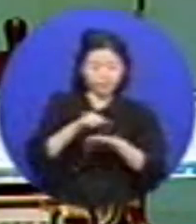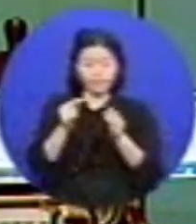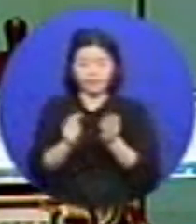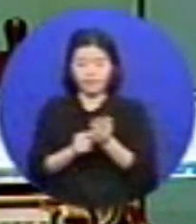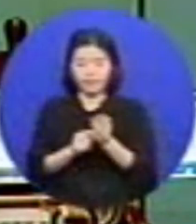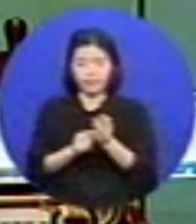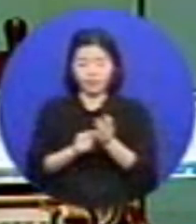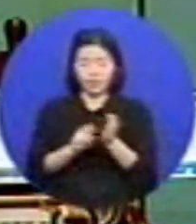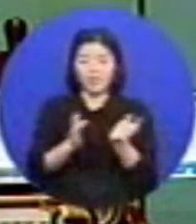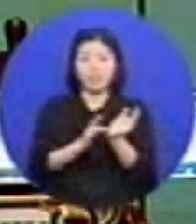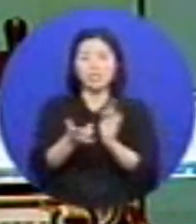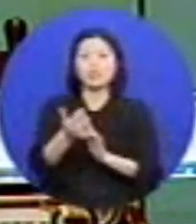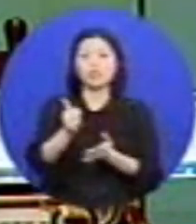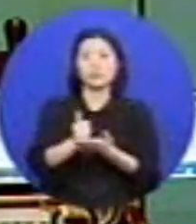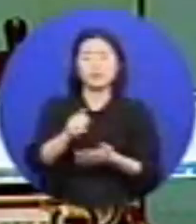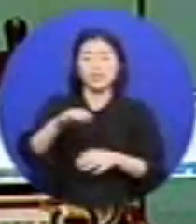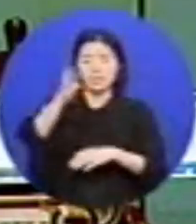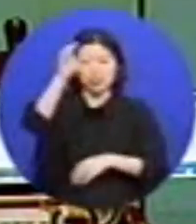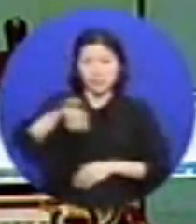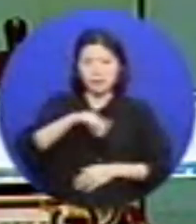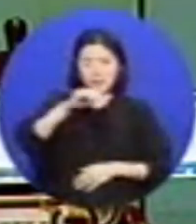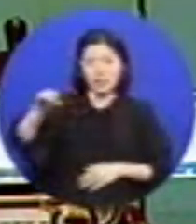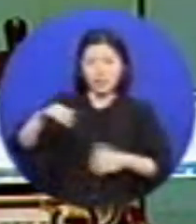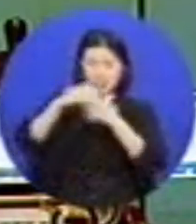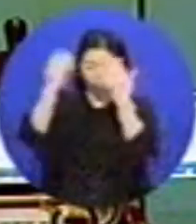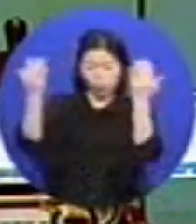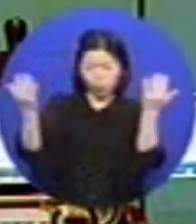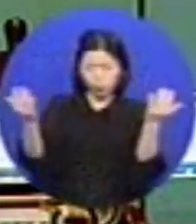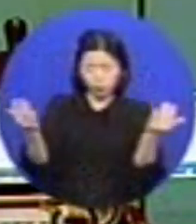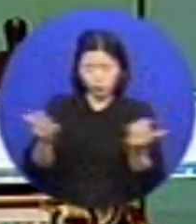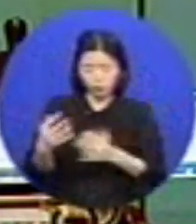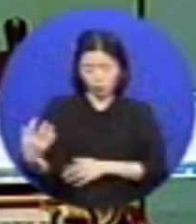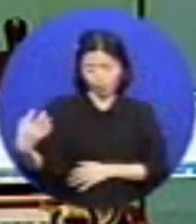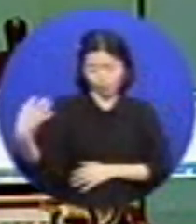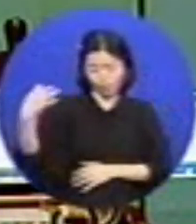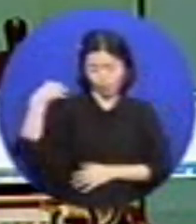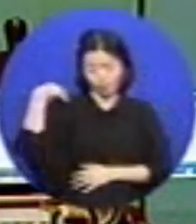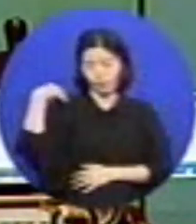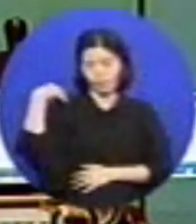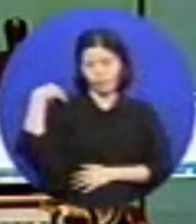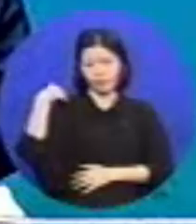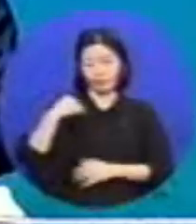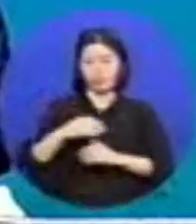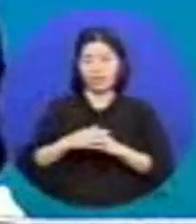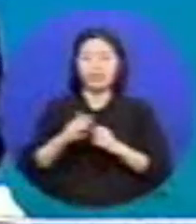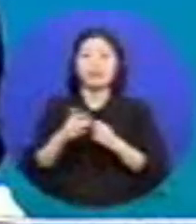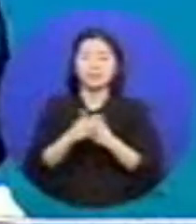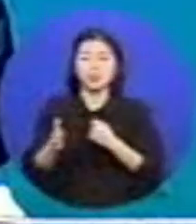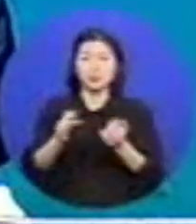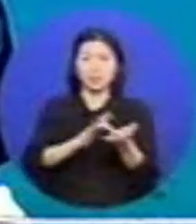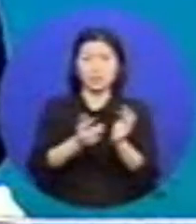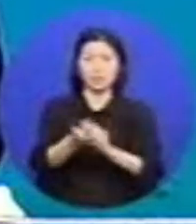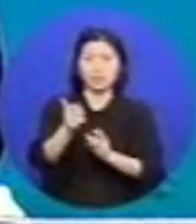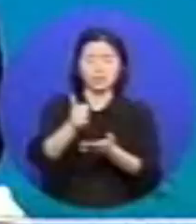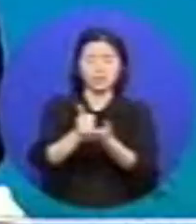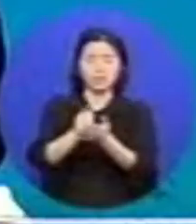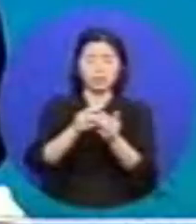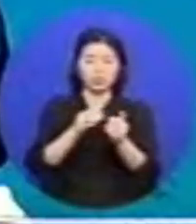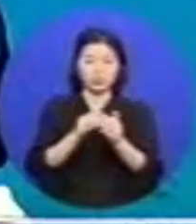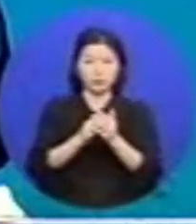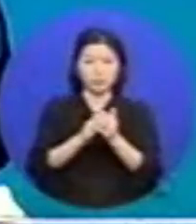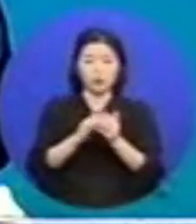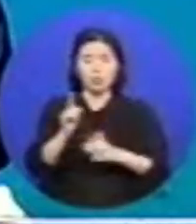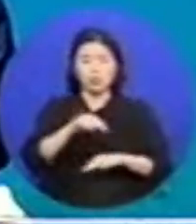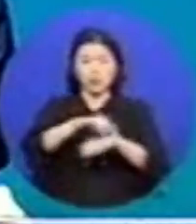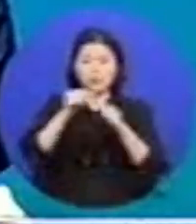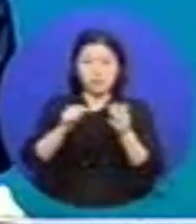예수님은 십자가에서 다 당하셨어요. 그렇기 때문에 예수님께서 우리의 마음속에 있는 어떤